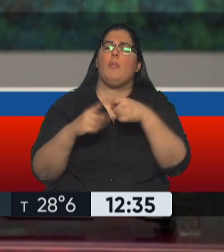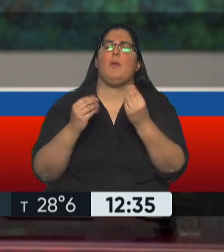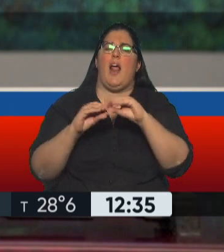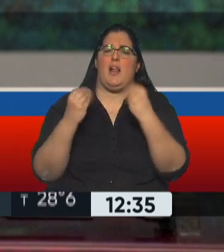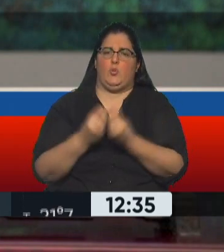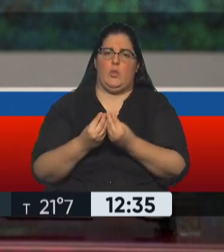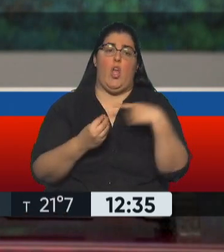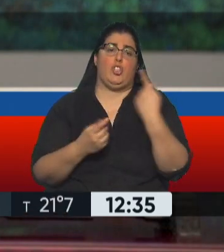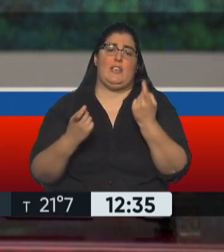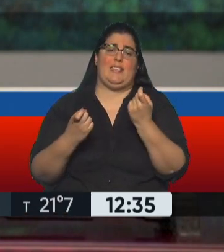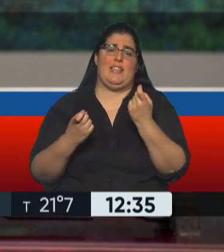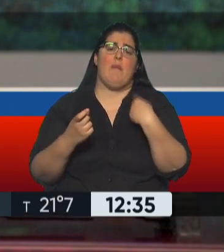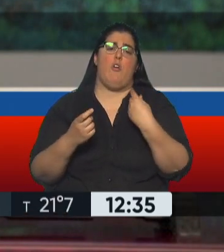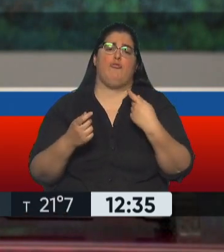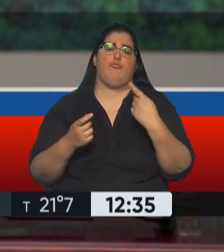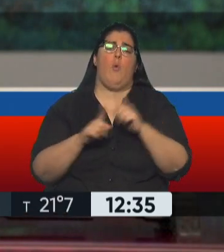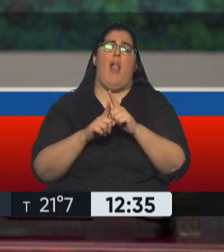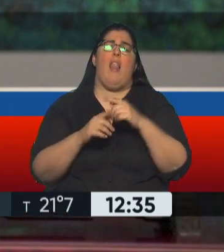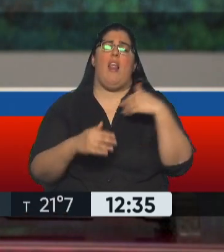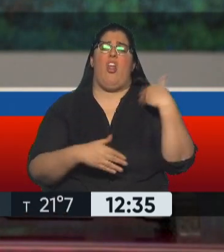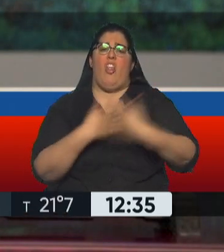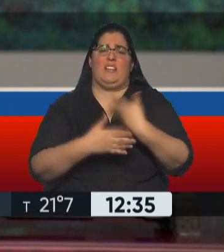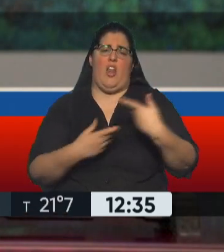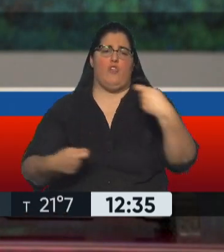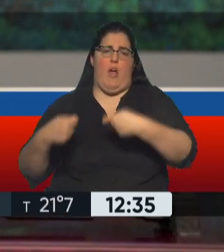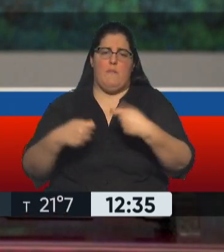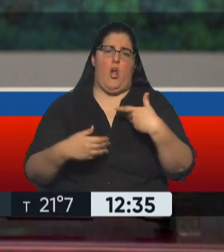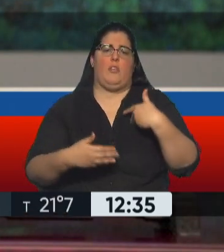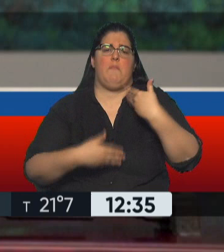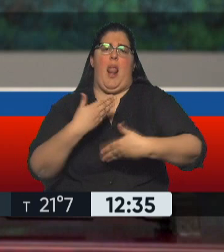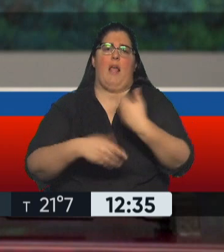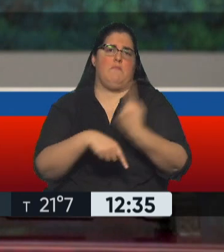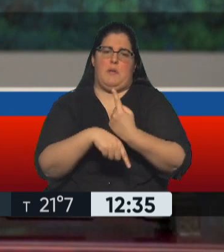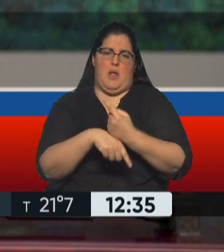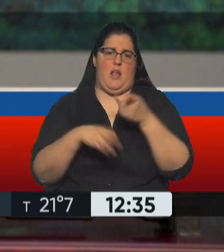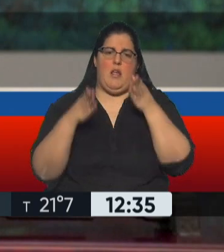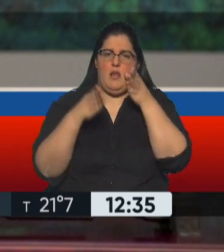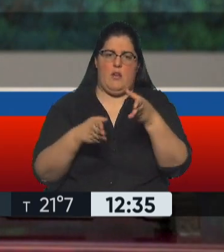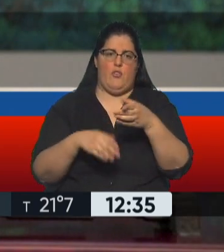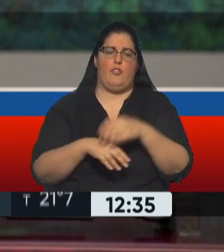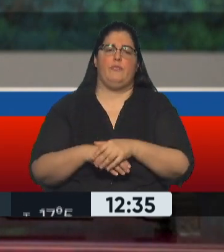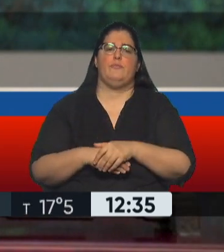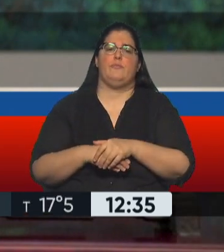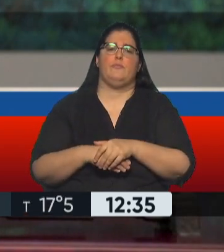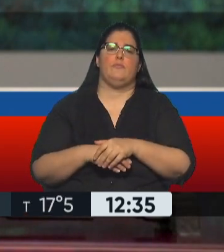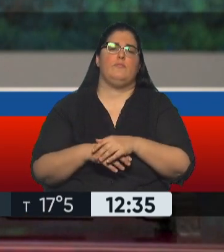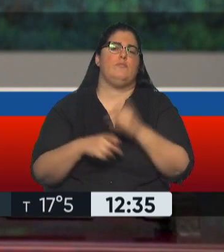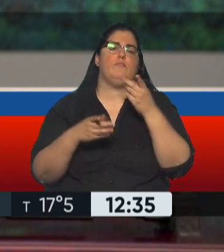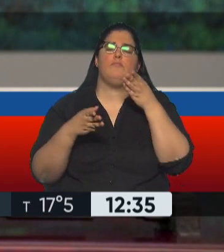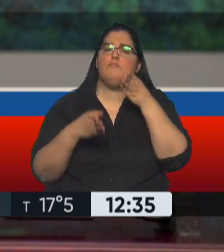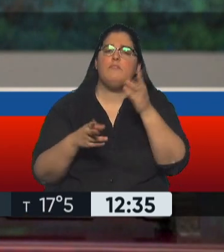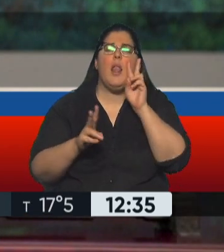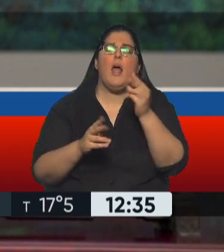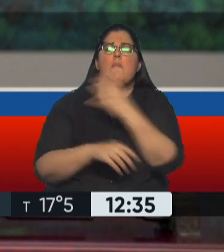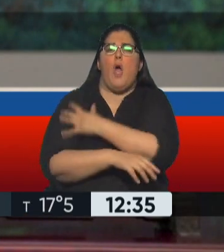坚持行动导向，加大发展资源投入，重点推